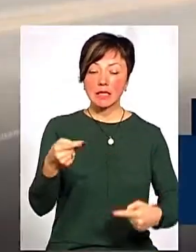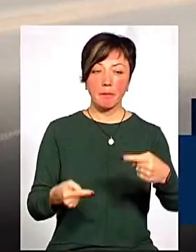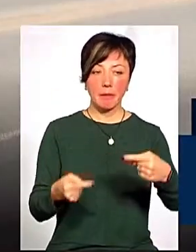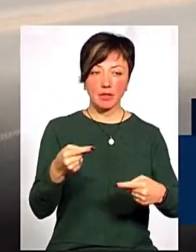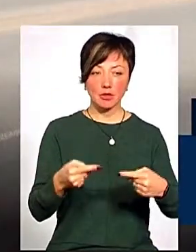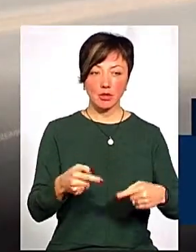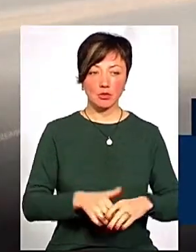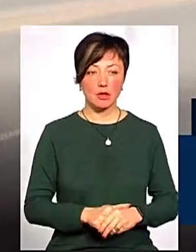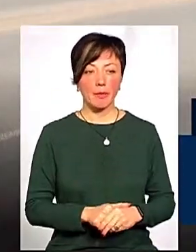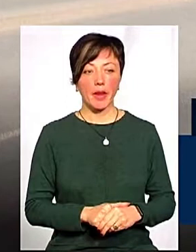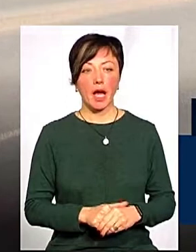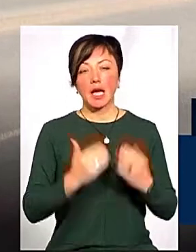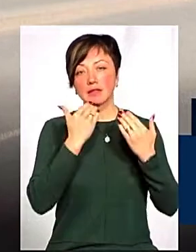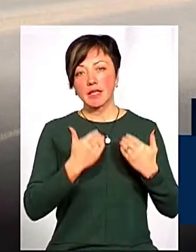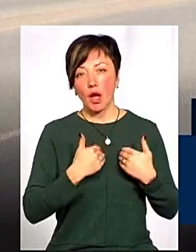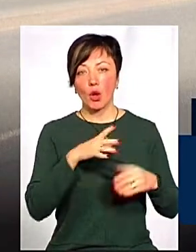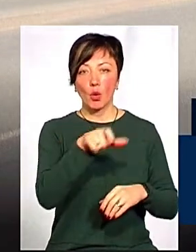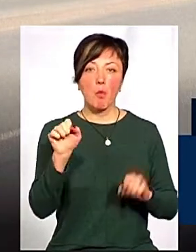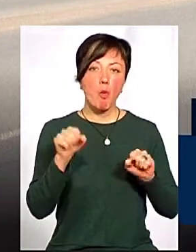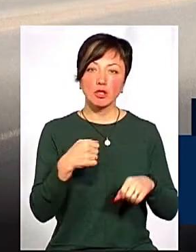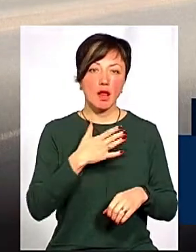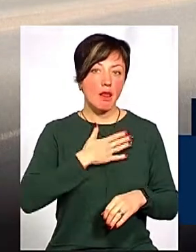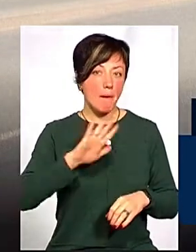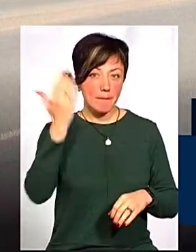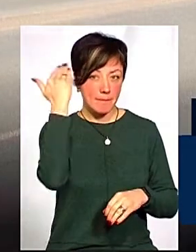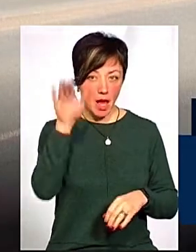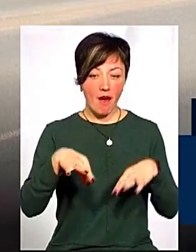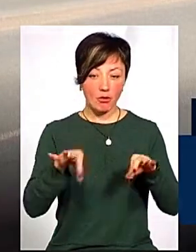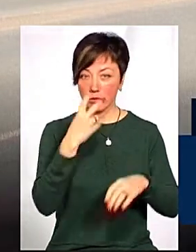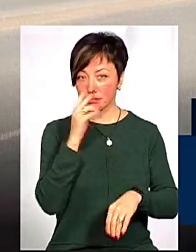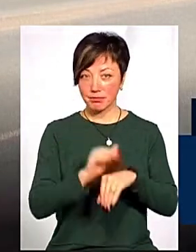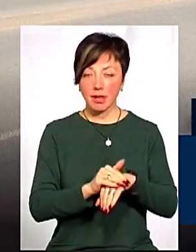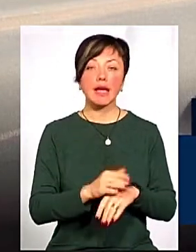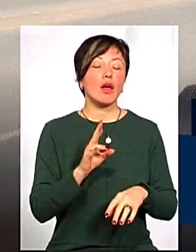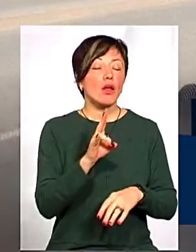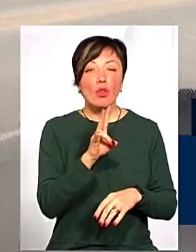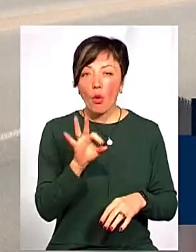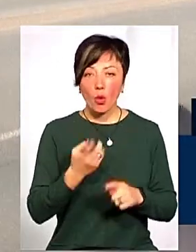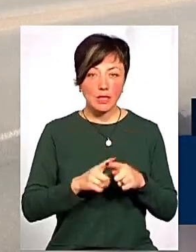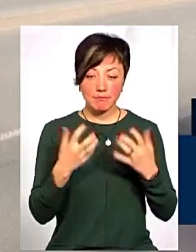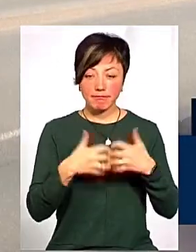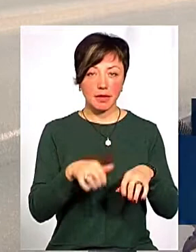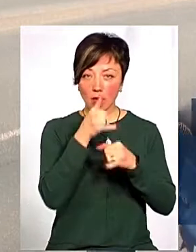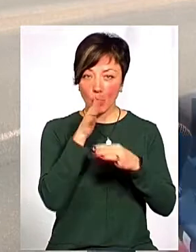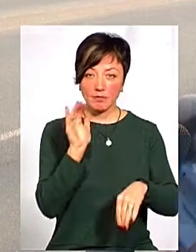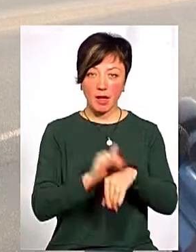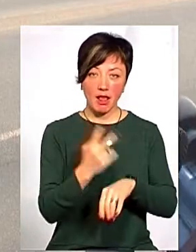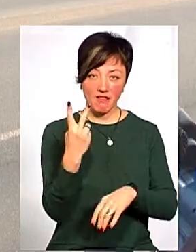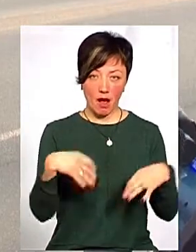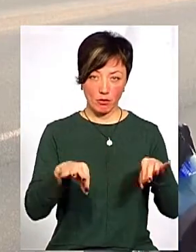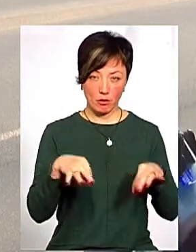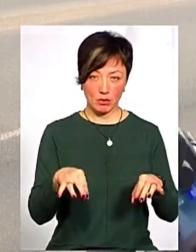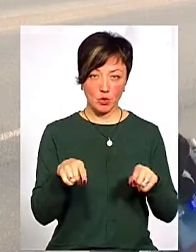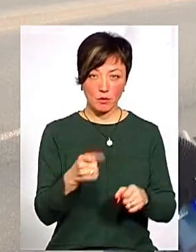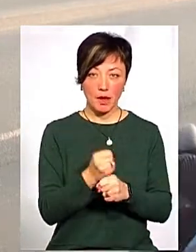Звертаються люди, кажуть, що а можливо ви не мій автомобіль зафіксували. Ну, даний прилад він не може зафіксувати два автомобілі. Тобі ж